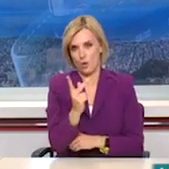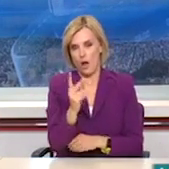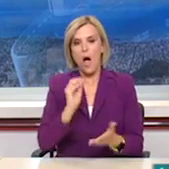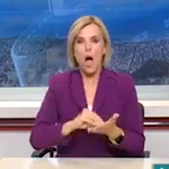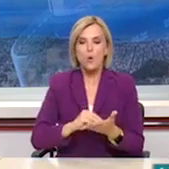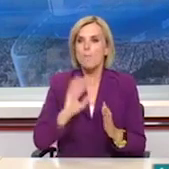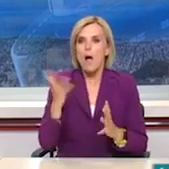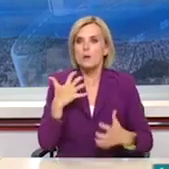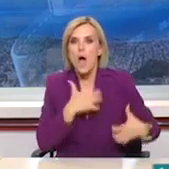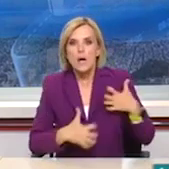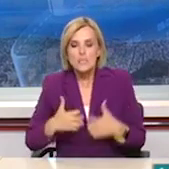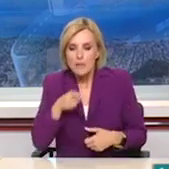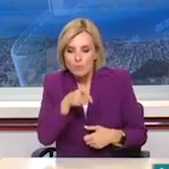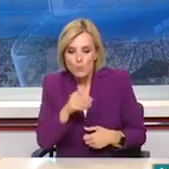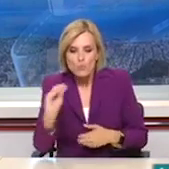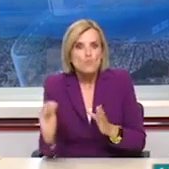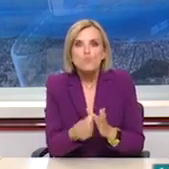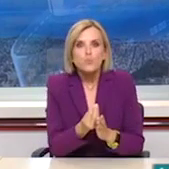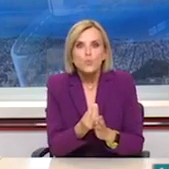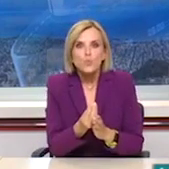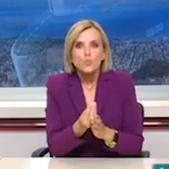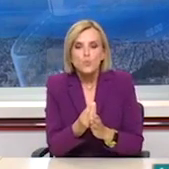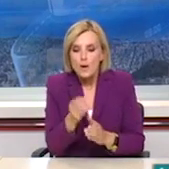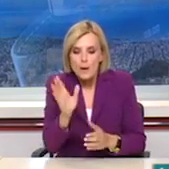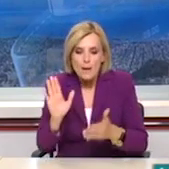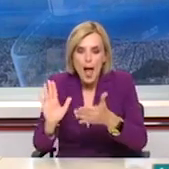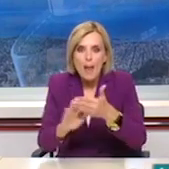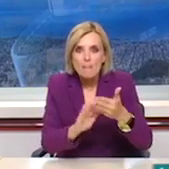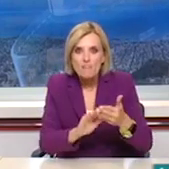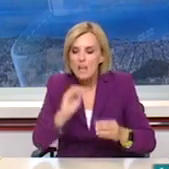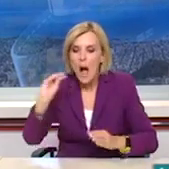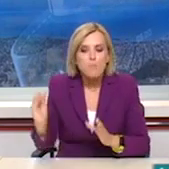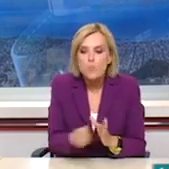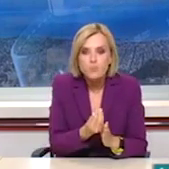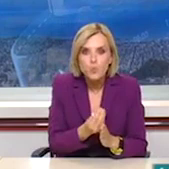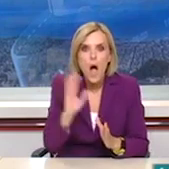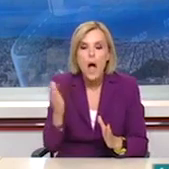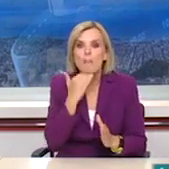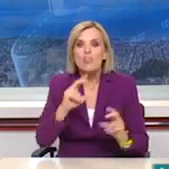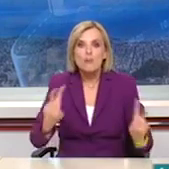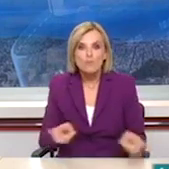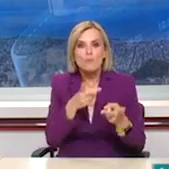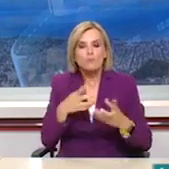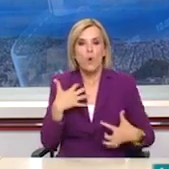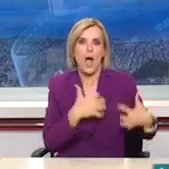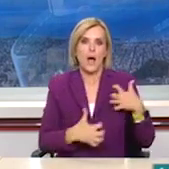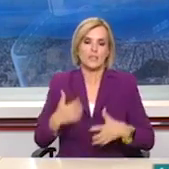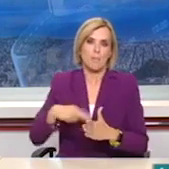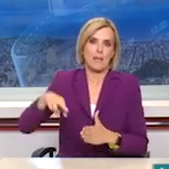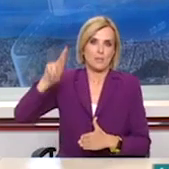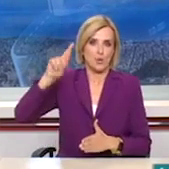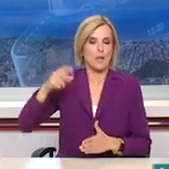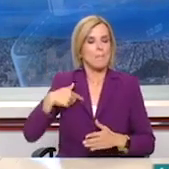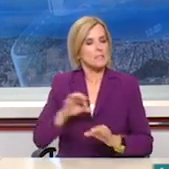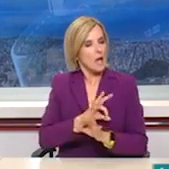στα οποία δεν θα μπορούμε να διαπιστώσουμε την πηγή μετάδοσης. Αυτή η απροσδιόριστη πηγή μετάδοσης. Και αυτό είναι σημαντική παράμετρος. Είμαστε ακόμα περισσότερο έτοιμοι να